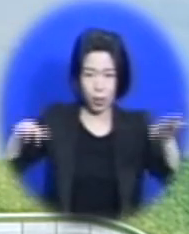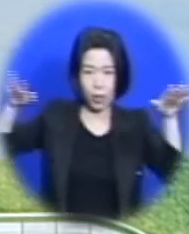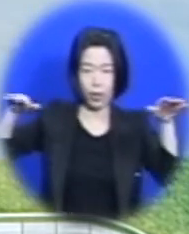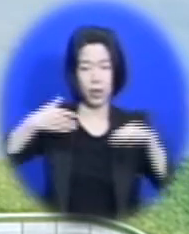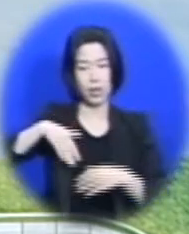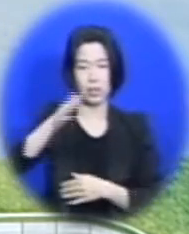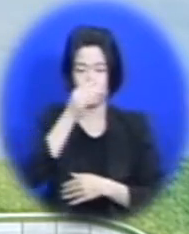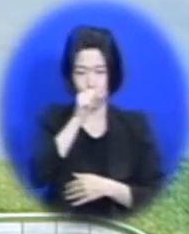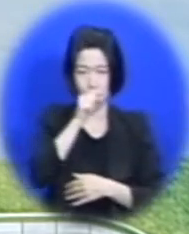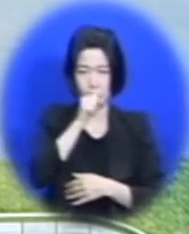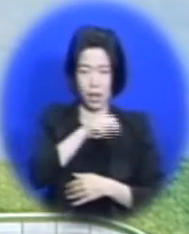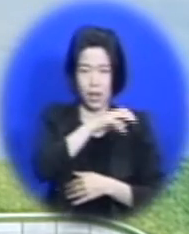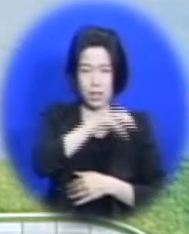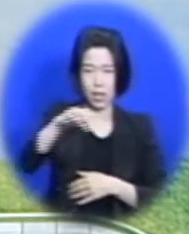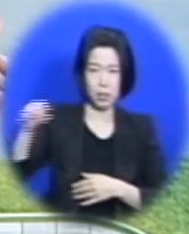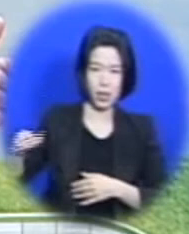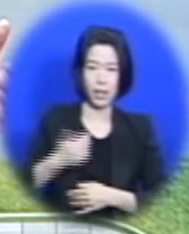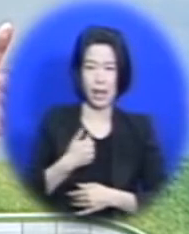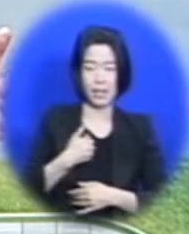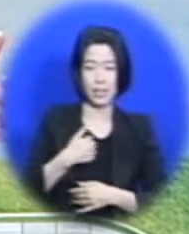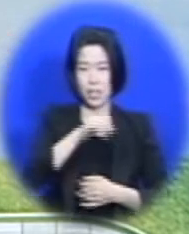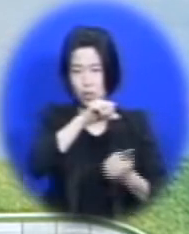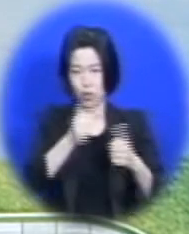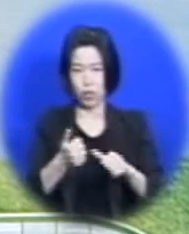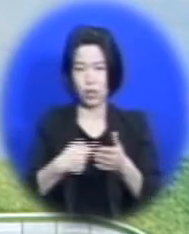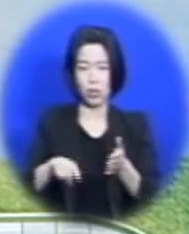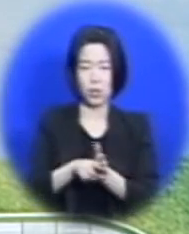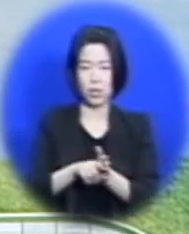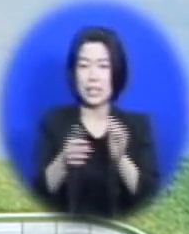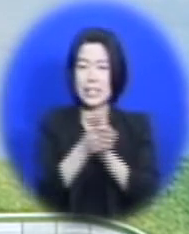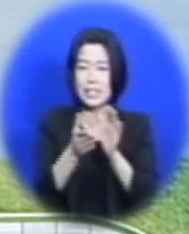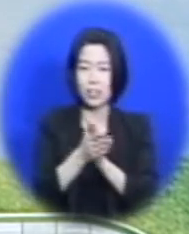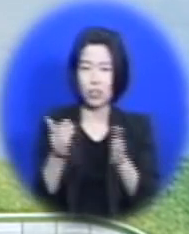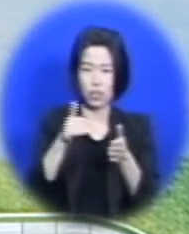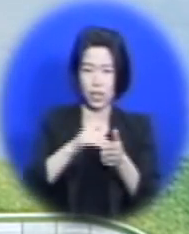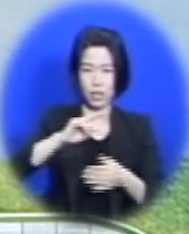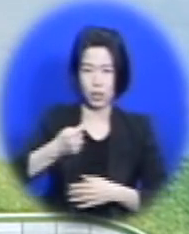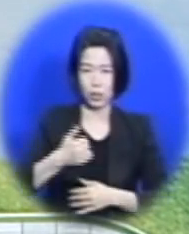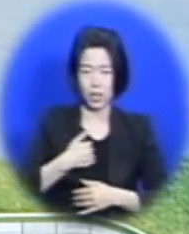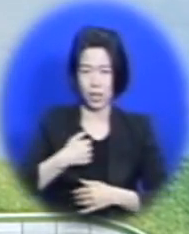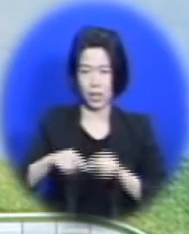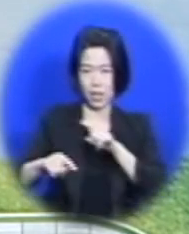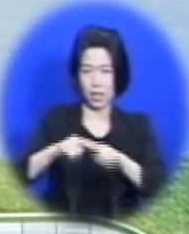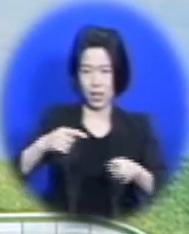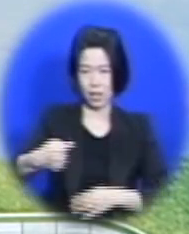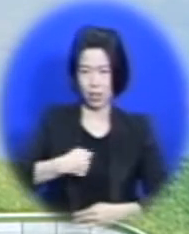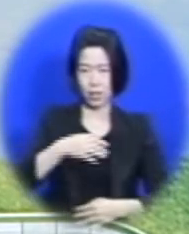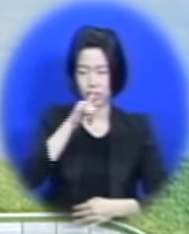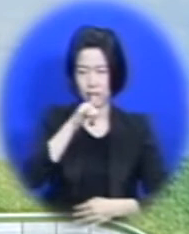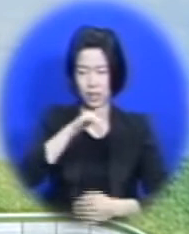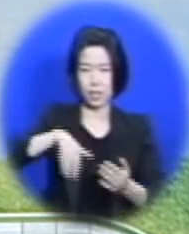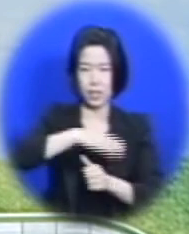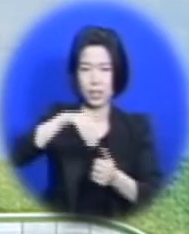좋겠다. 사방에 자기를 죽이려고 그 친구까지도 자기에게 비수를 들이대는 이런 상황에